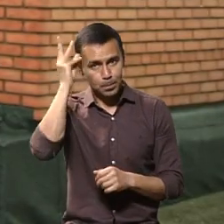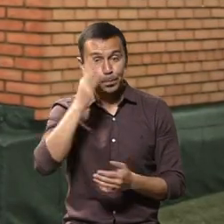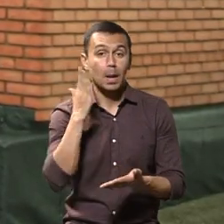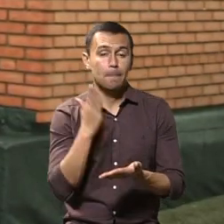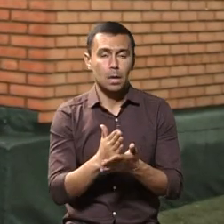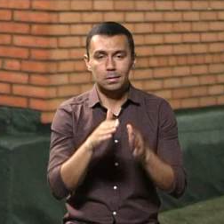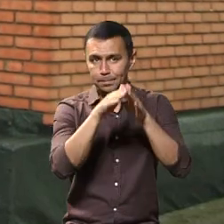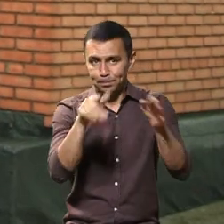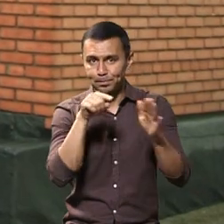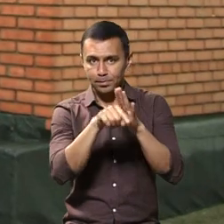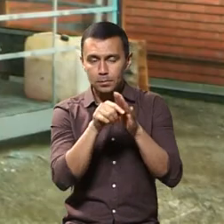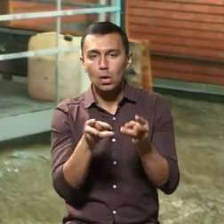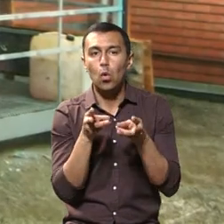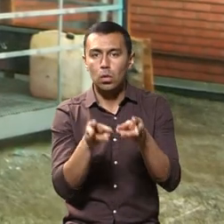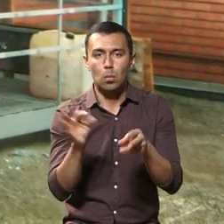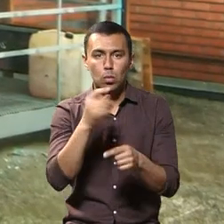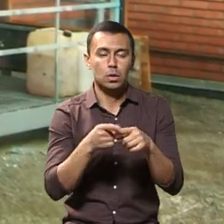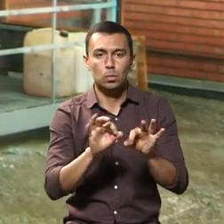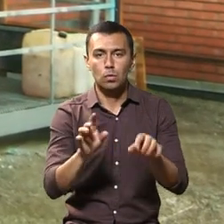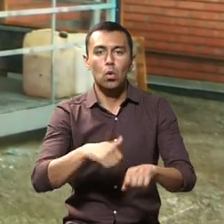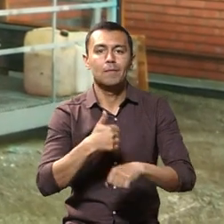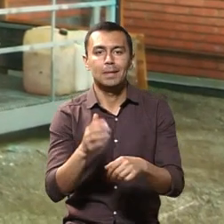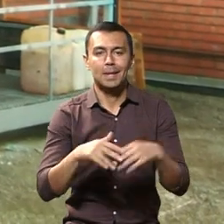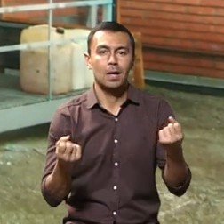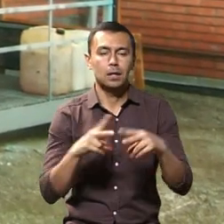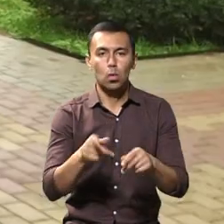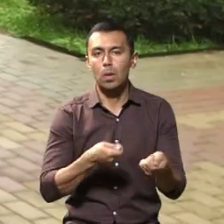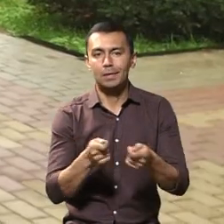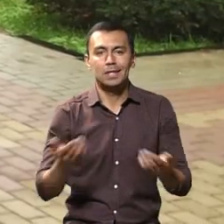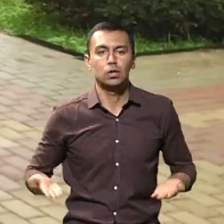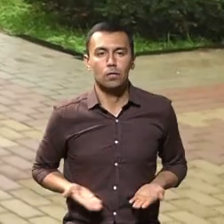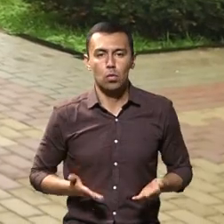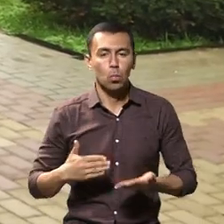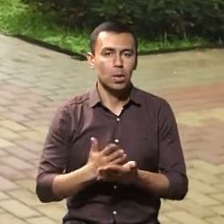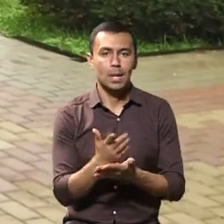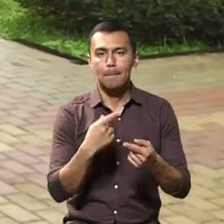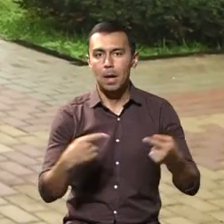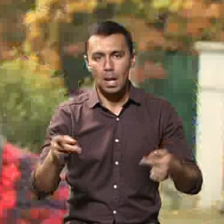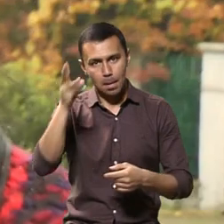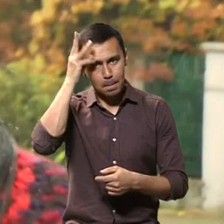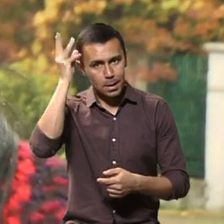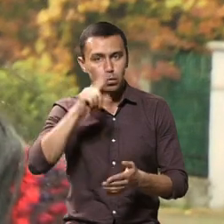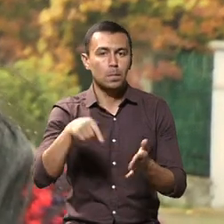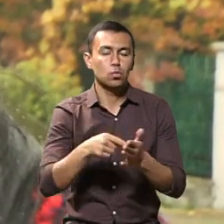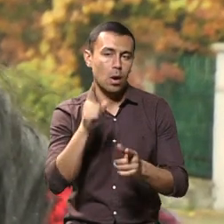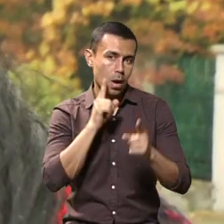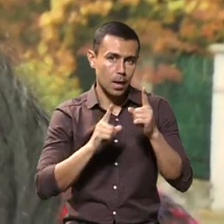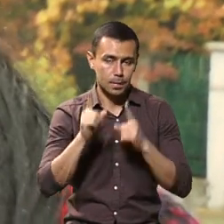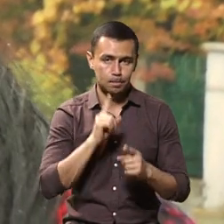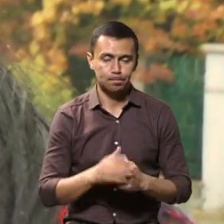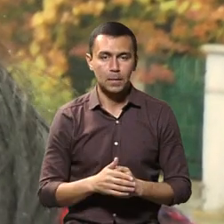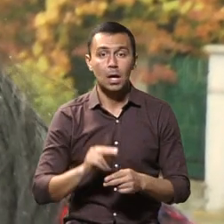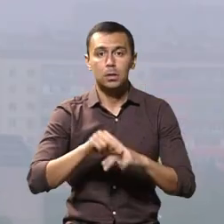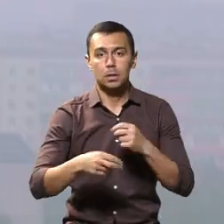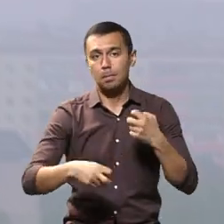мають дахові котельні. Про це розповіла головна спеціалістка управління житлової політики і майна Хмельницької міської ради Тетяна Виноградова.